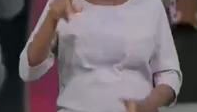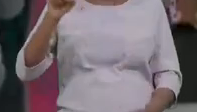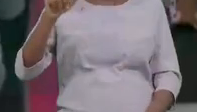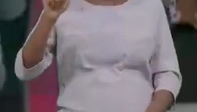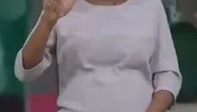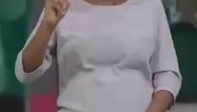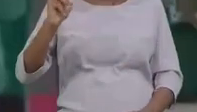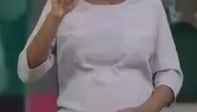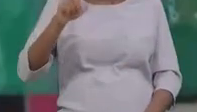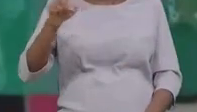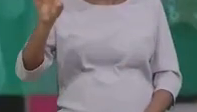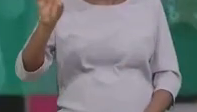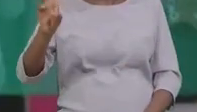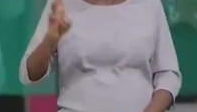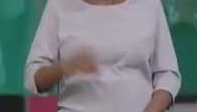psaume 117.